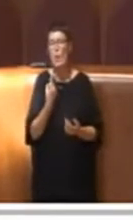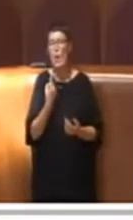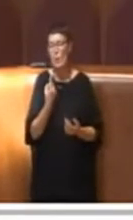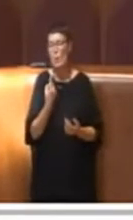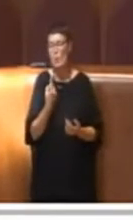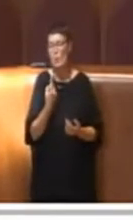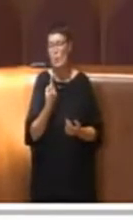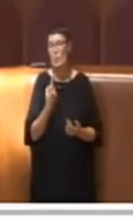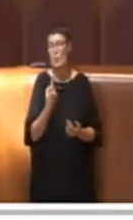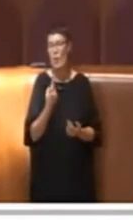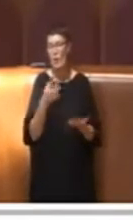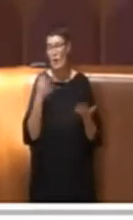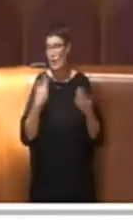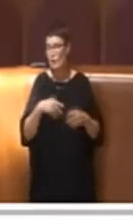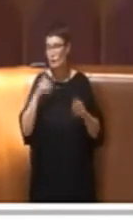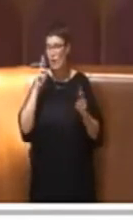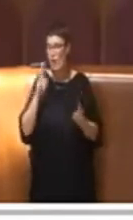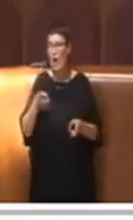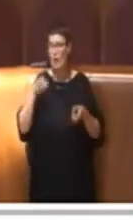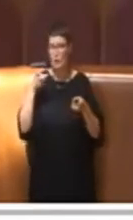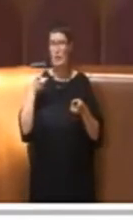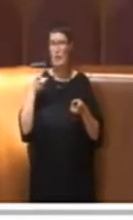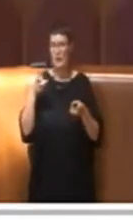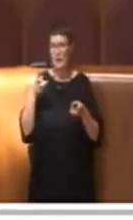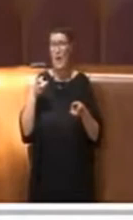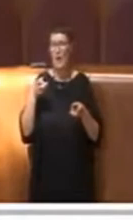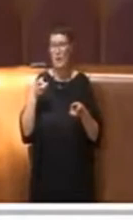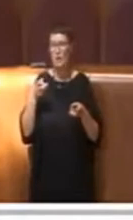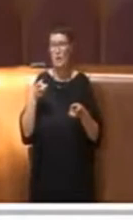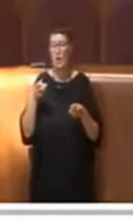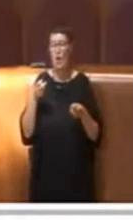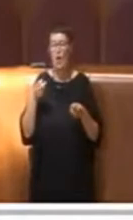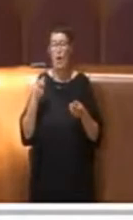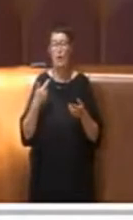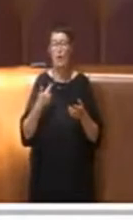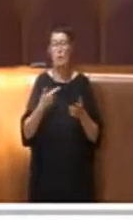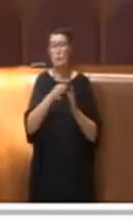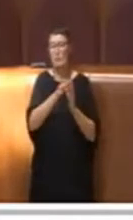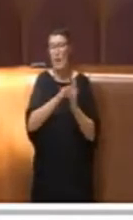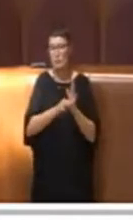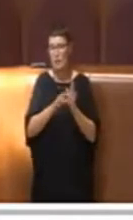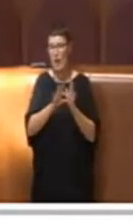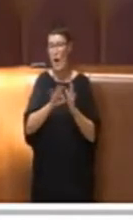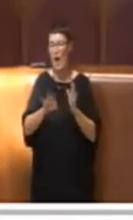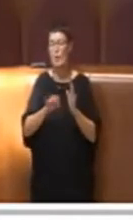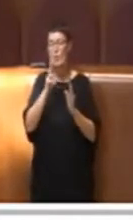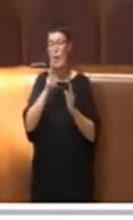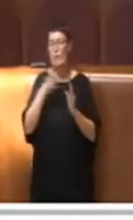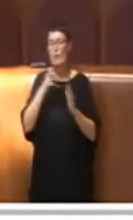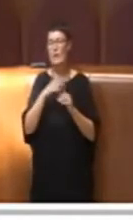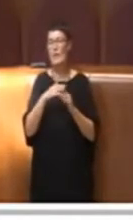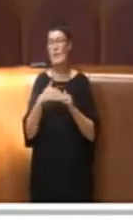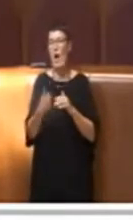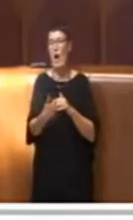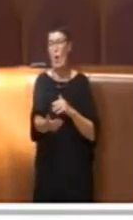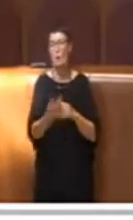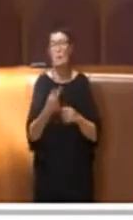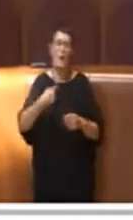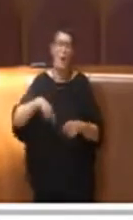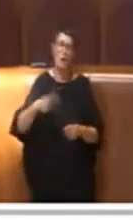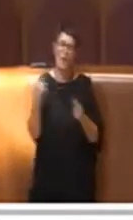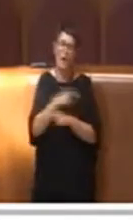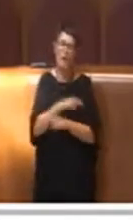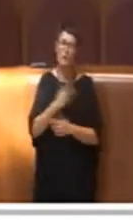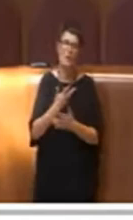approfittato di una buona norma per andare oltre. Ecco, noi siamo molto chiari, i criteri sono specifici, oggettivi e